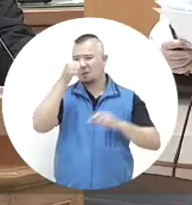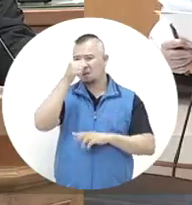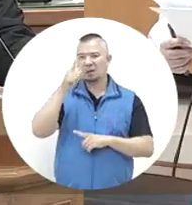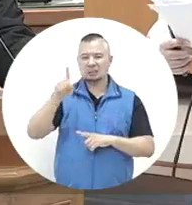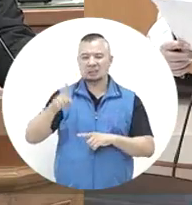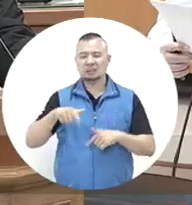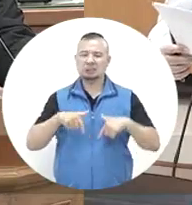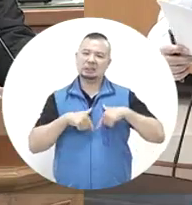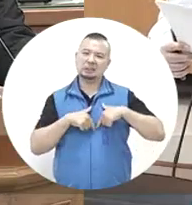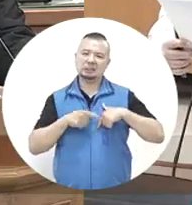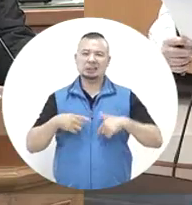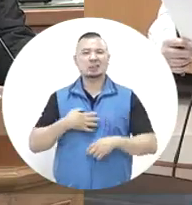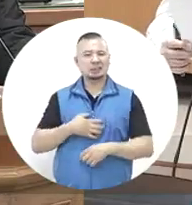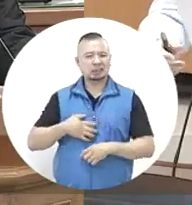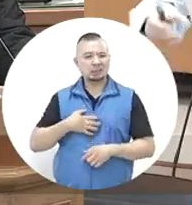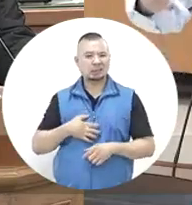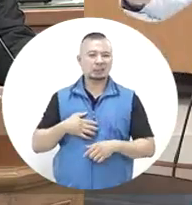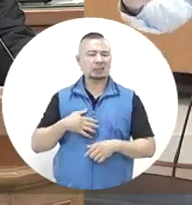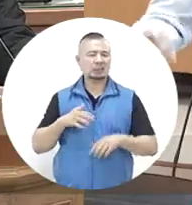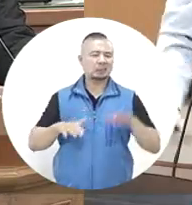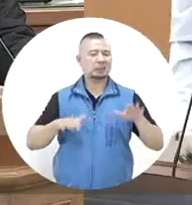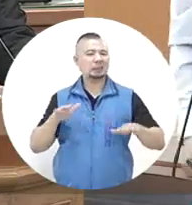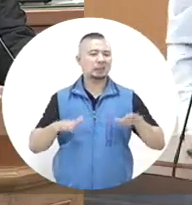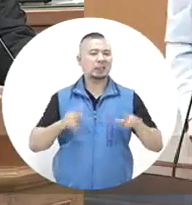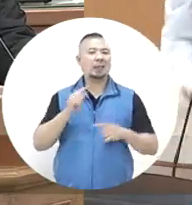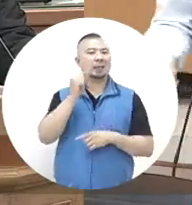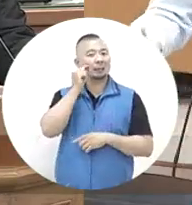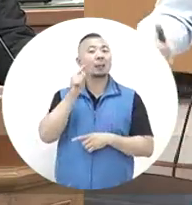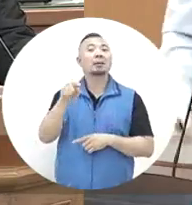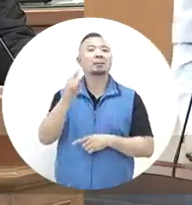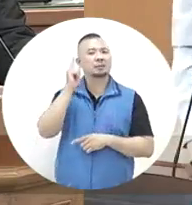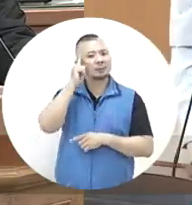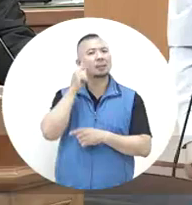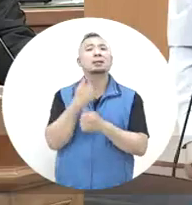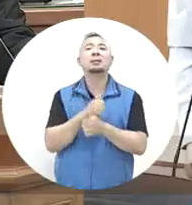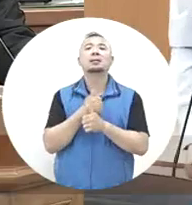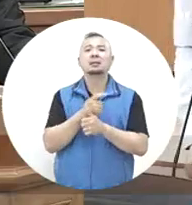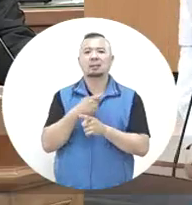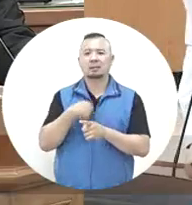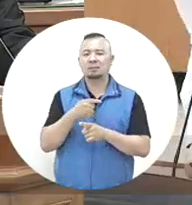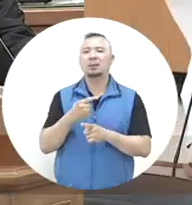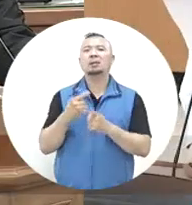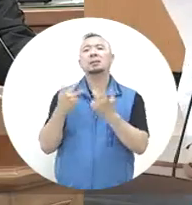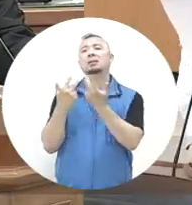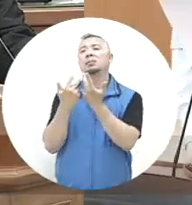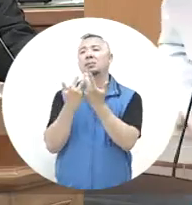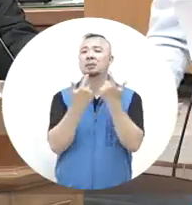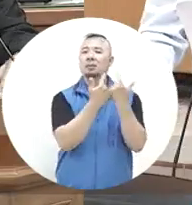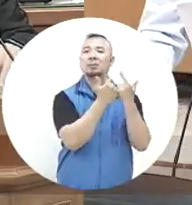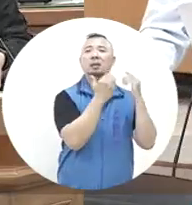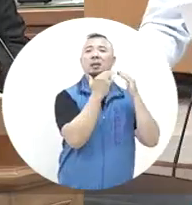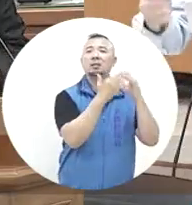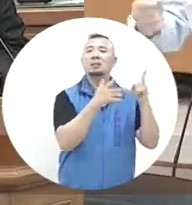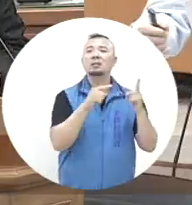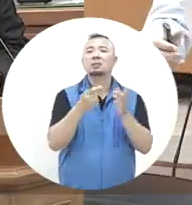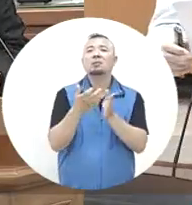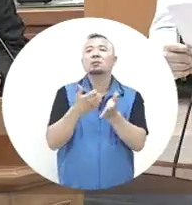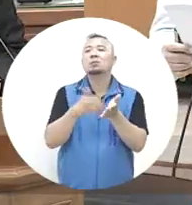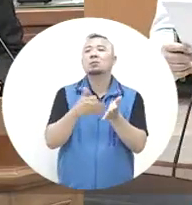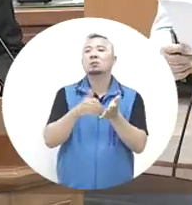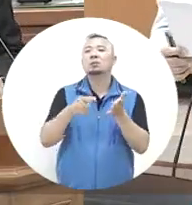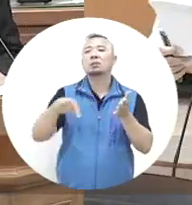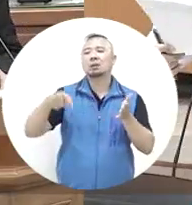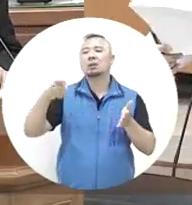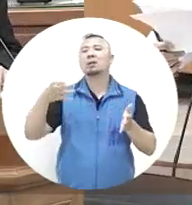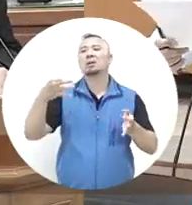后再考量齁，因为这个经费的问题，我也知道我们新北市比台北市穷很多啦齁，那就先这个样子，请市长以后